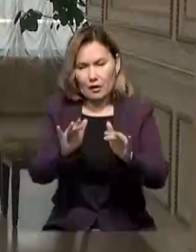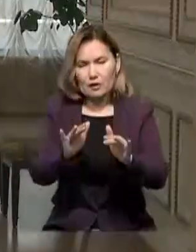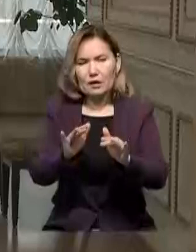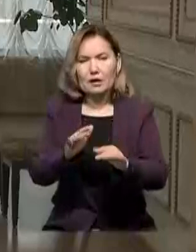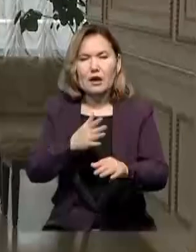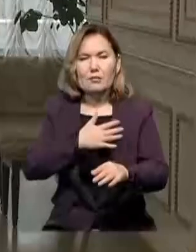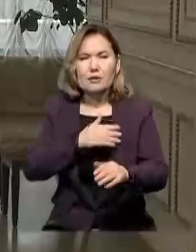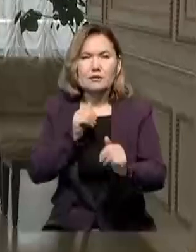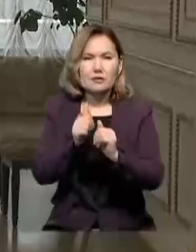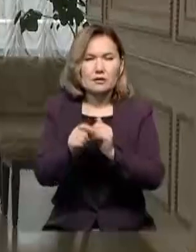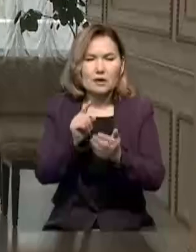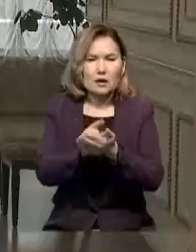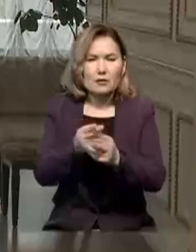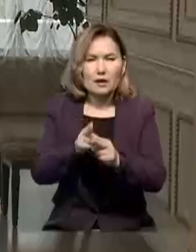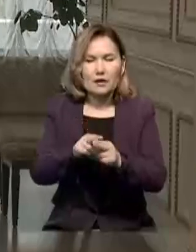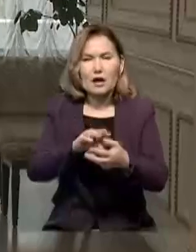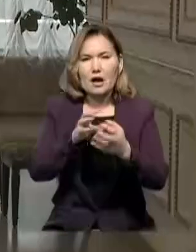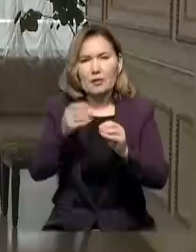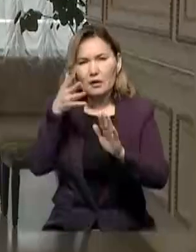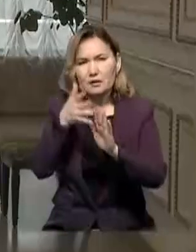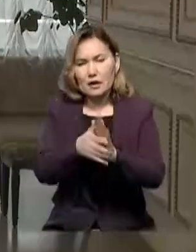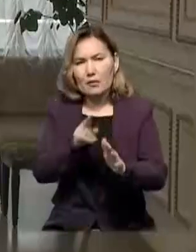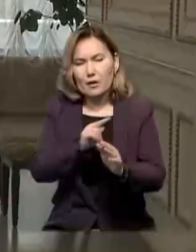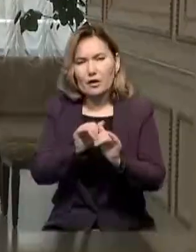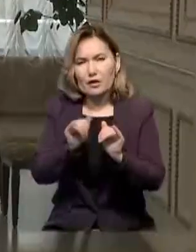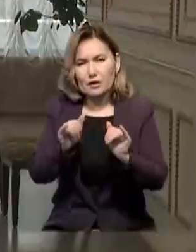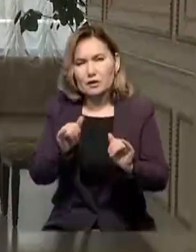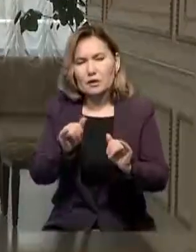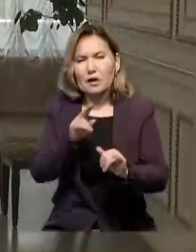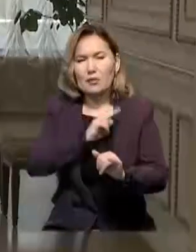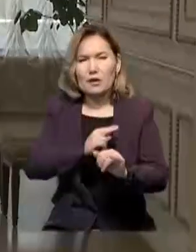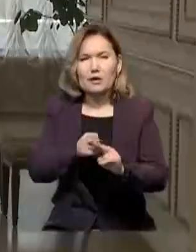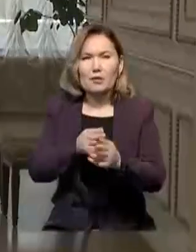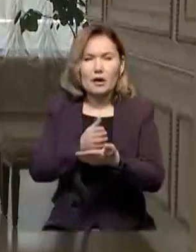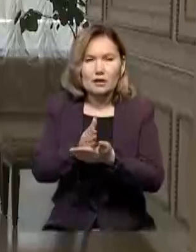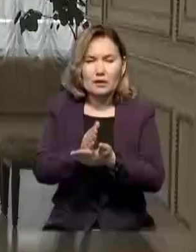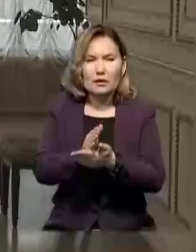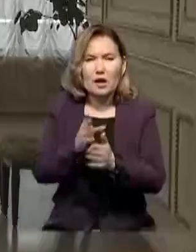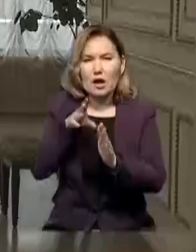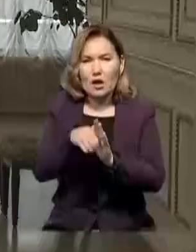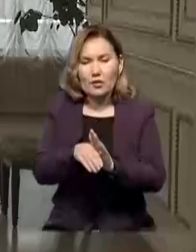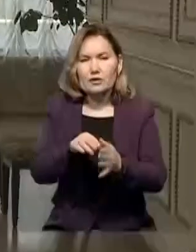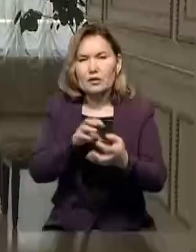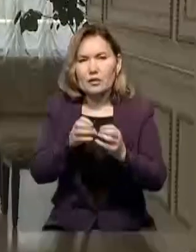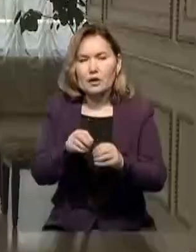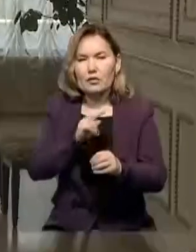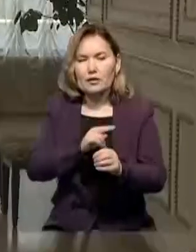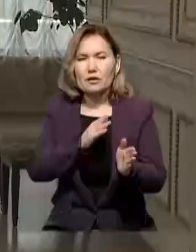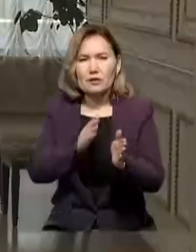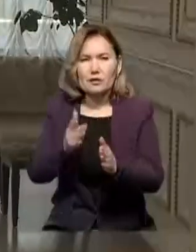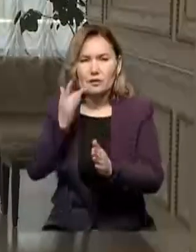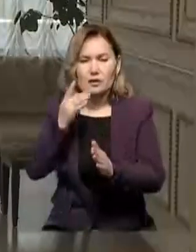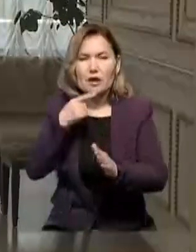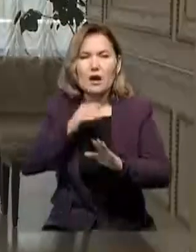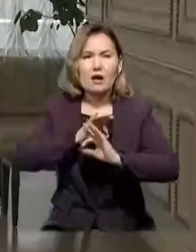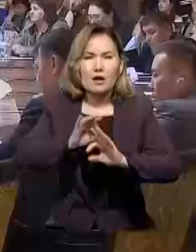белгілі. Сондықтан да сараптамалық зерттеу бағытына осы керек дегенді осы бірнеше жылдан бері